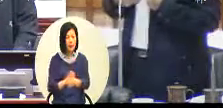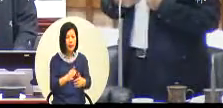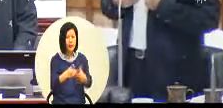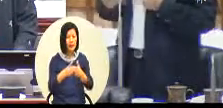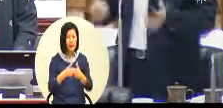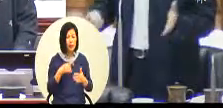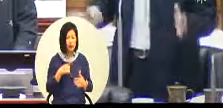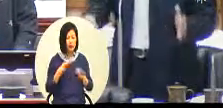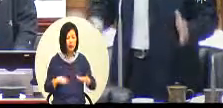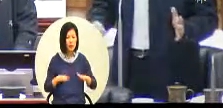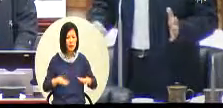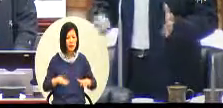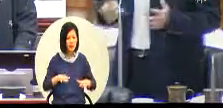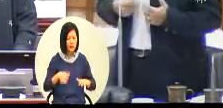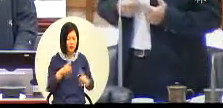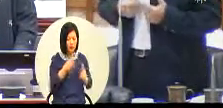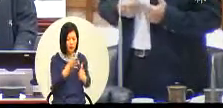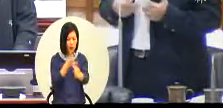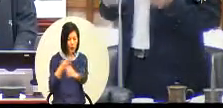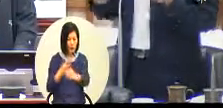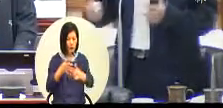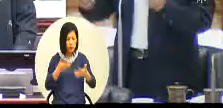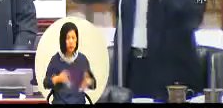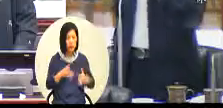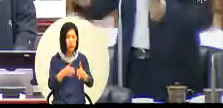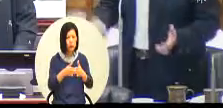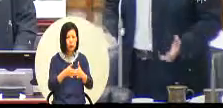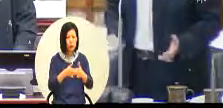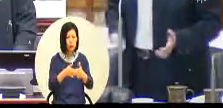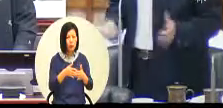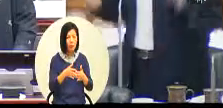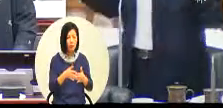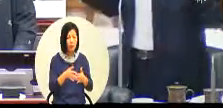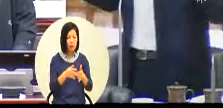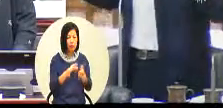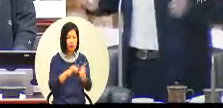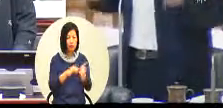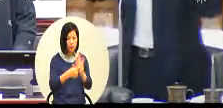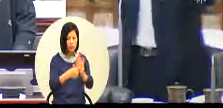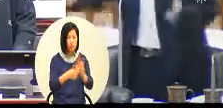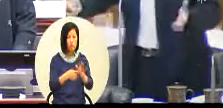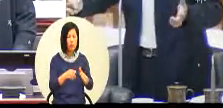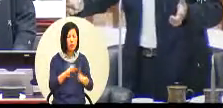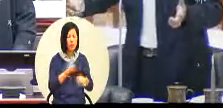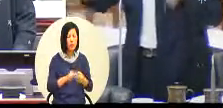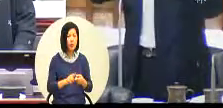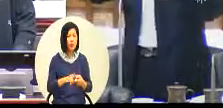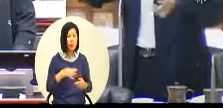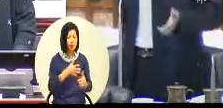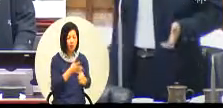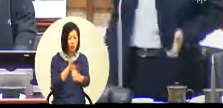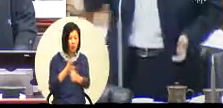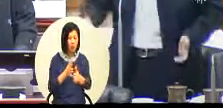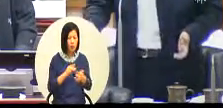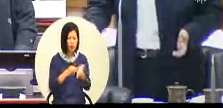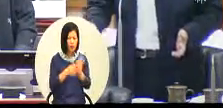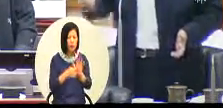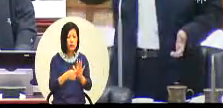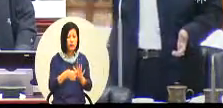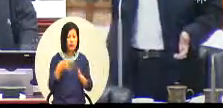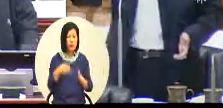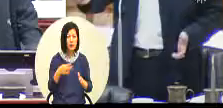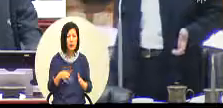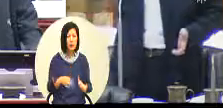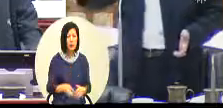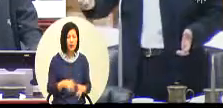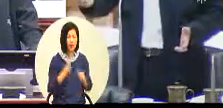是我今天在这边质询的最重要的一个表达，让我们经过我的质询跟表达，我希望这